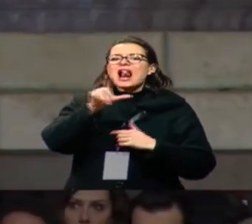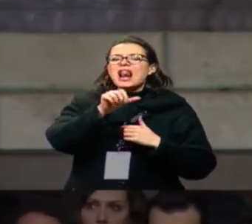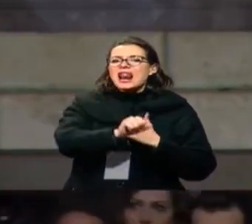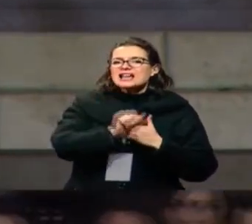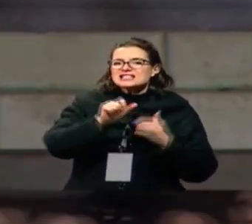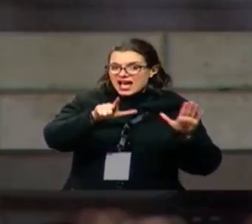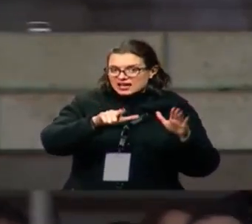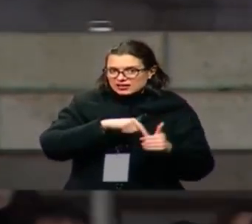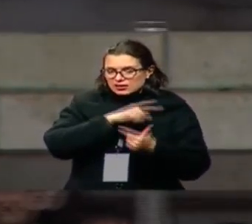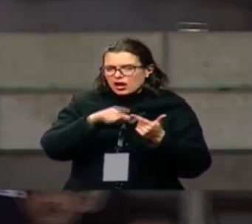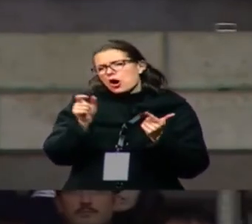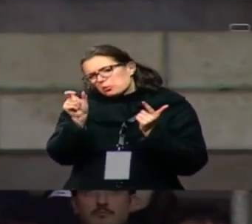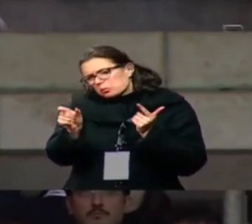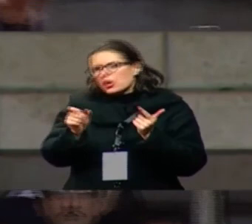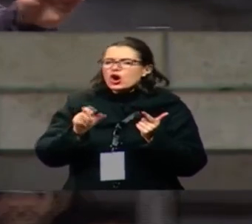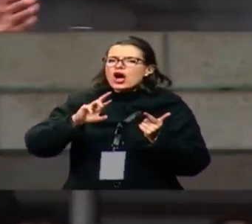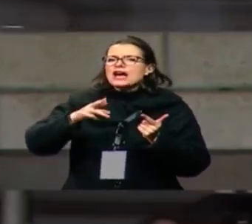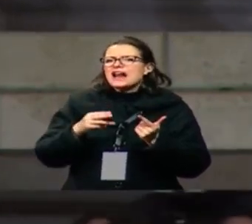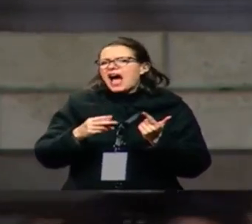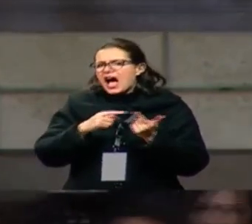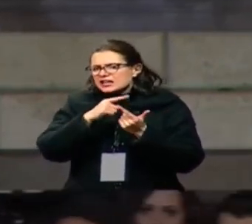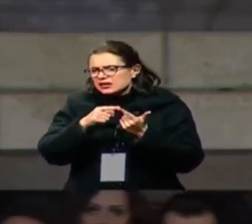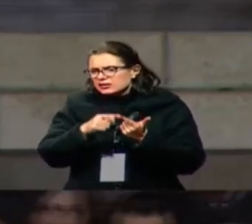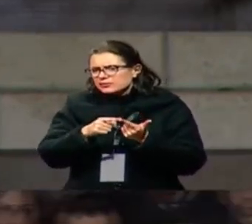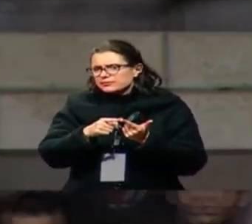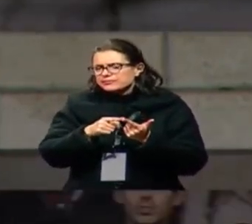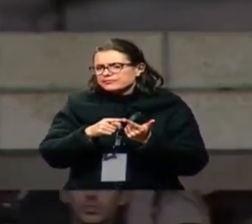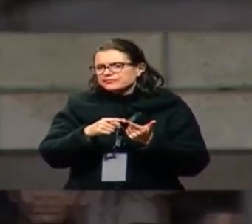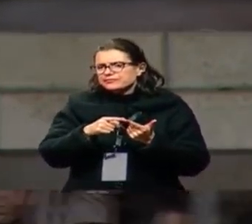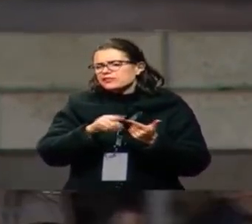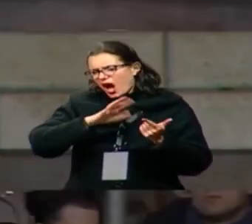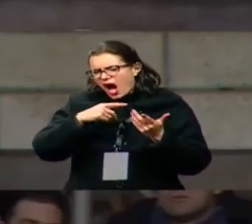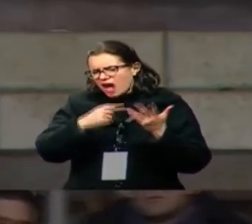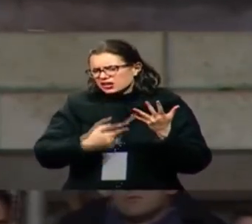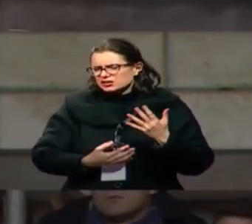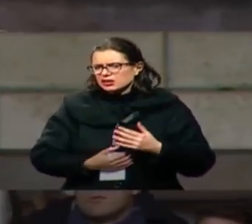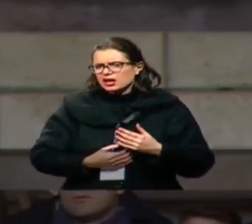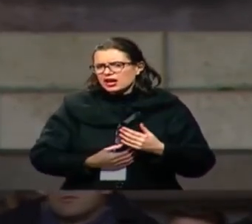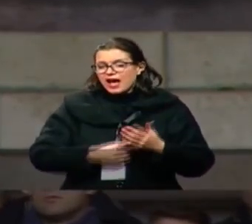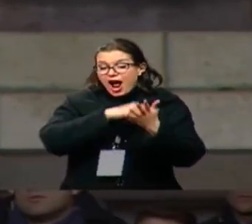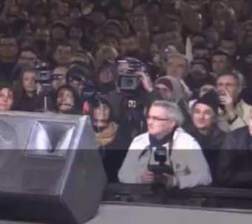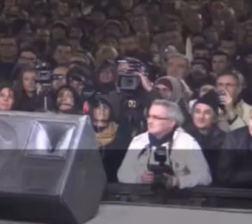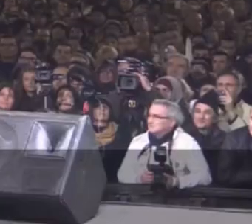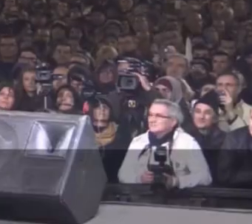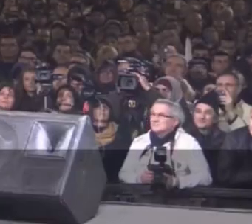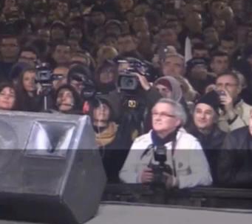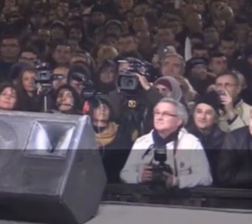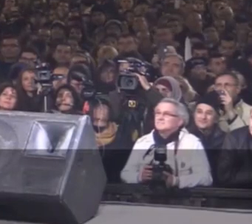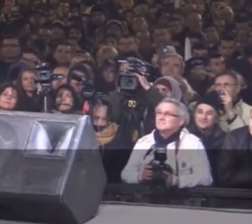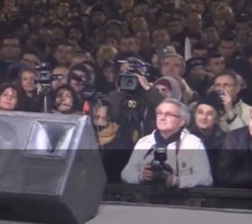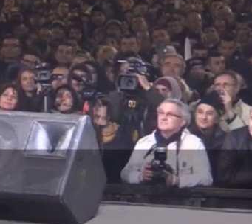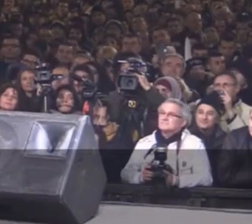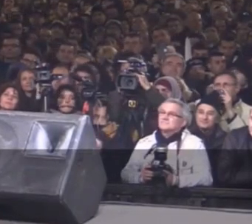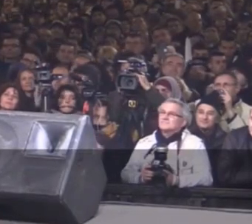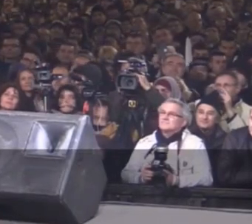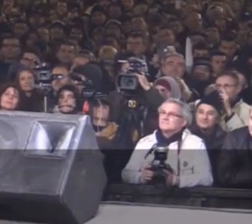pezzettino sulla Rai non so dove saremo ancora in diretta ma loro si servono di noi C servono di